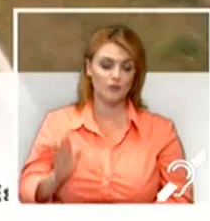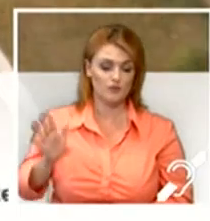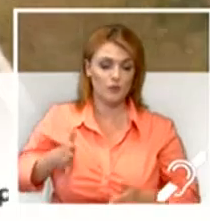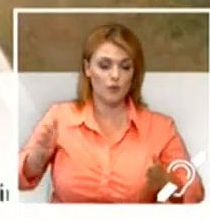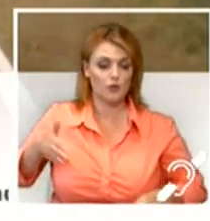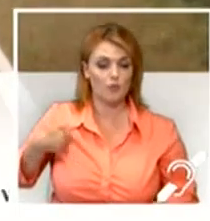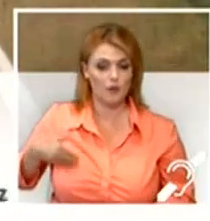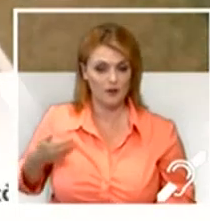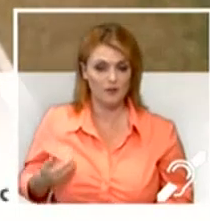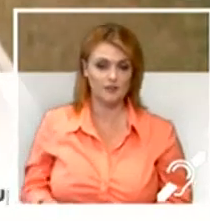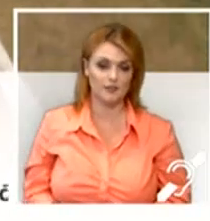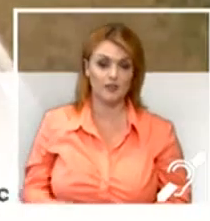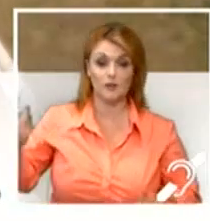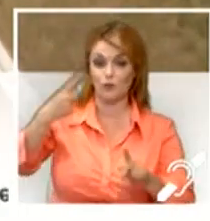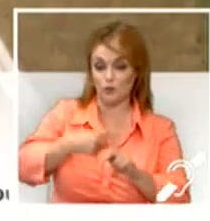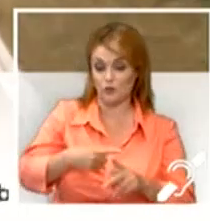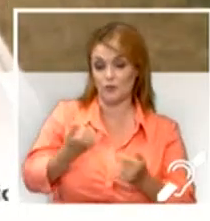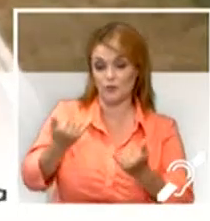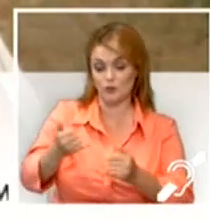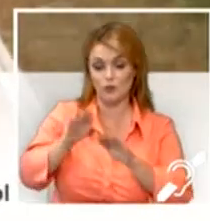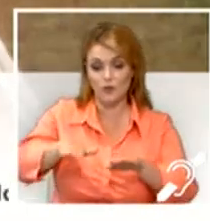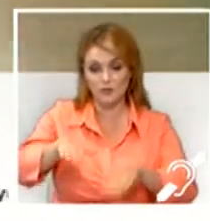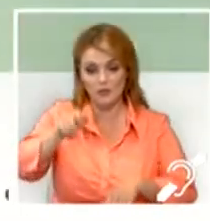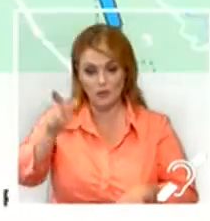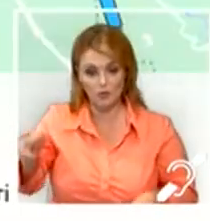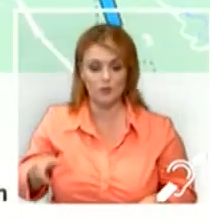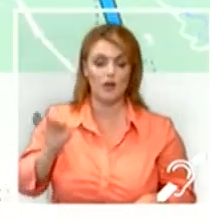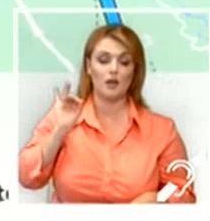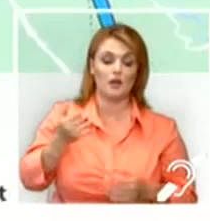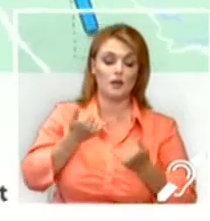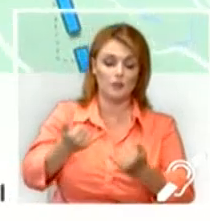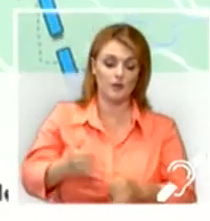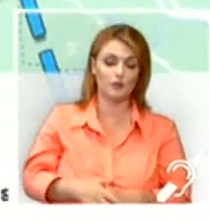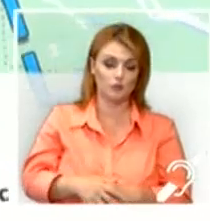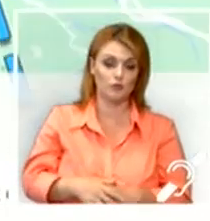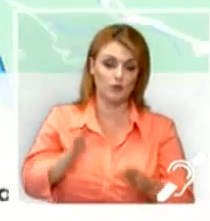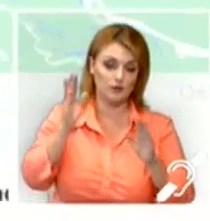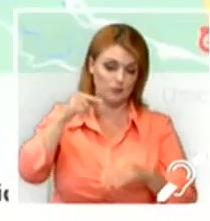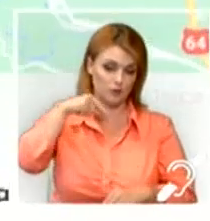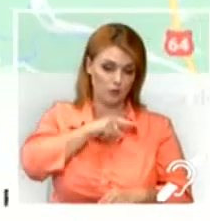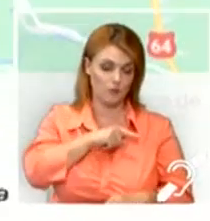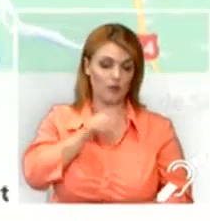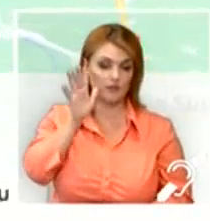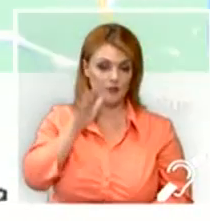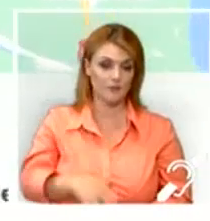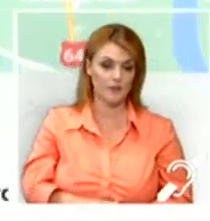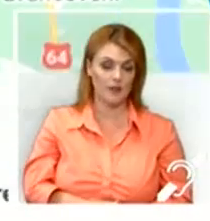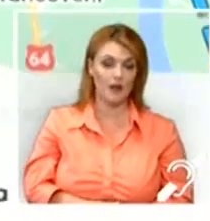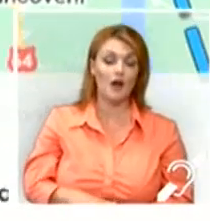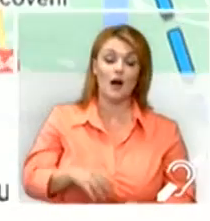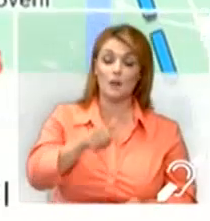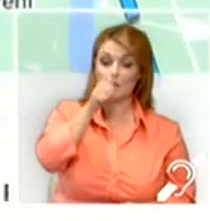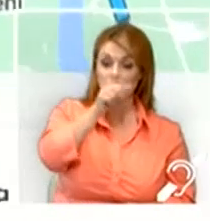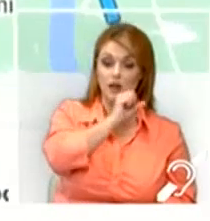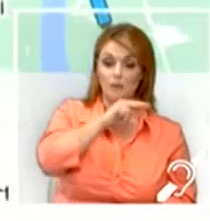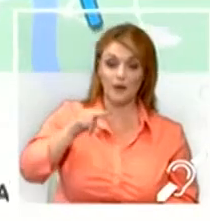va fi și impactul asupra mediului, benefic va fi și efectul economic. În aprilie a fost deschis circulației lotul dintre Balș și Piatra Olt, ceea